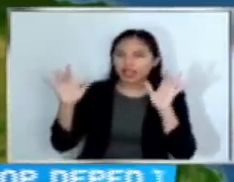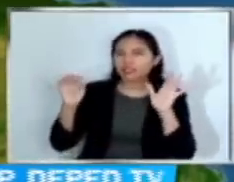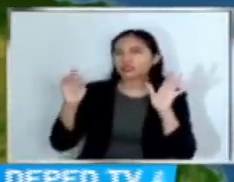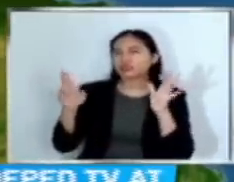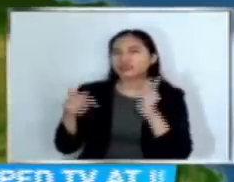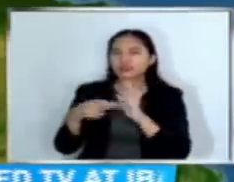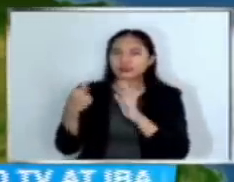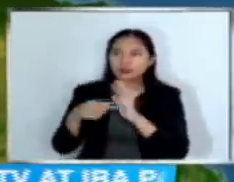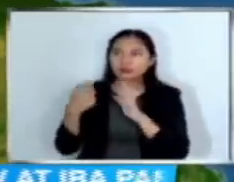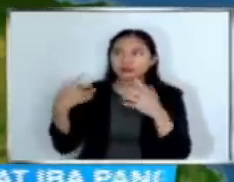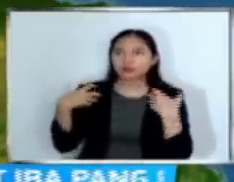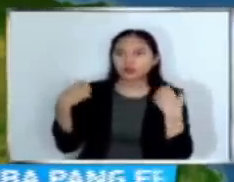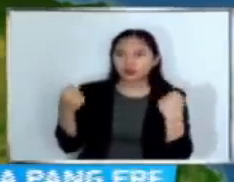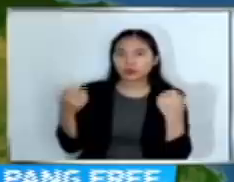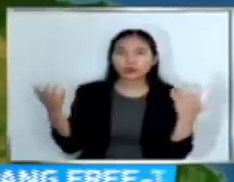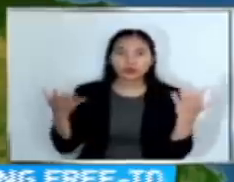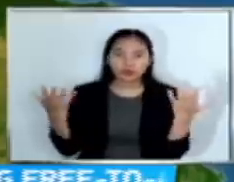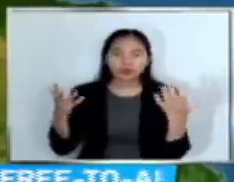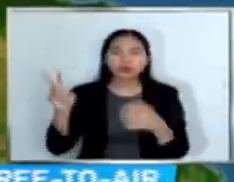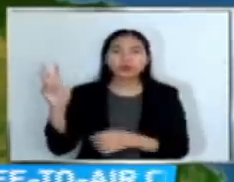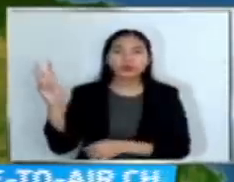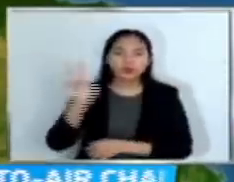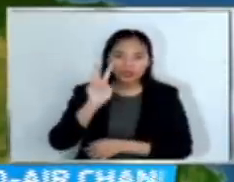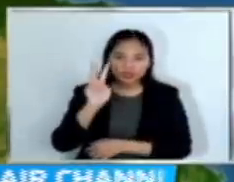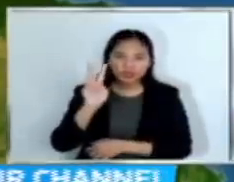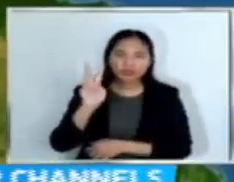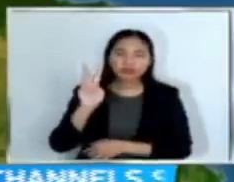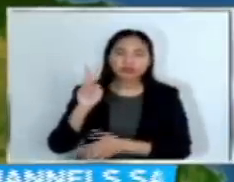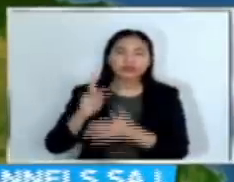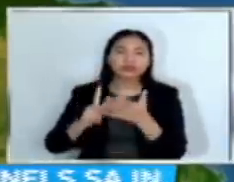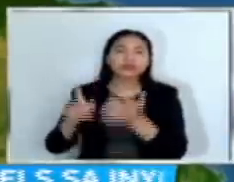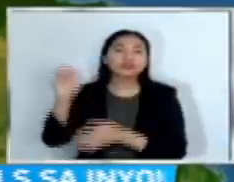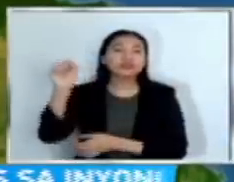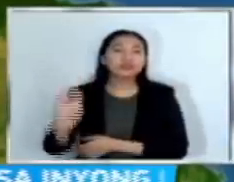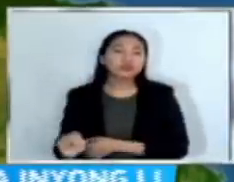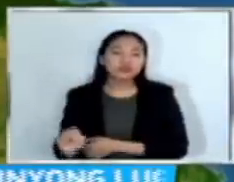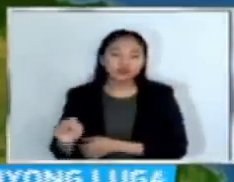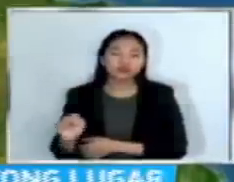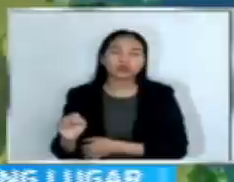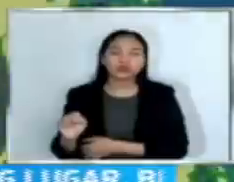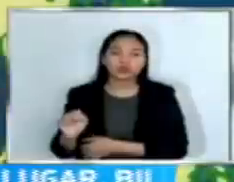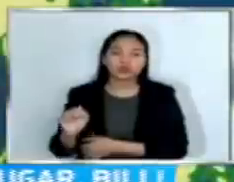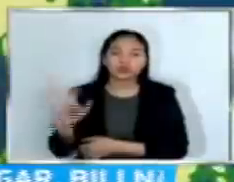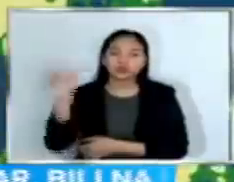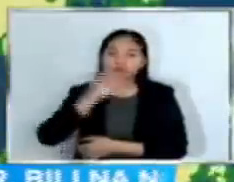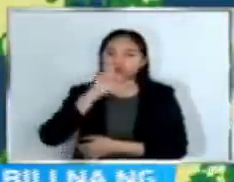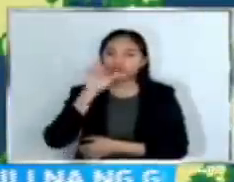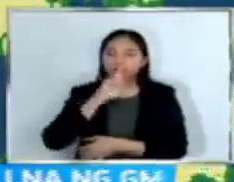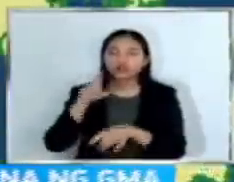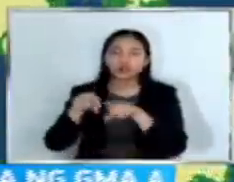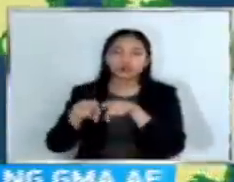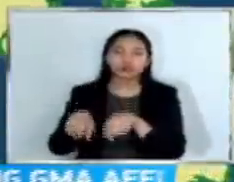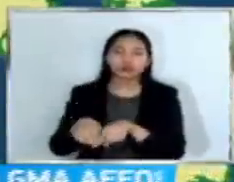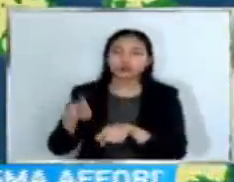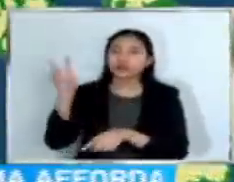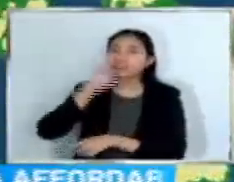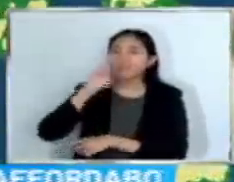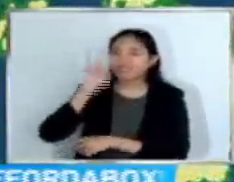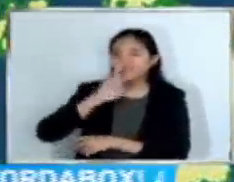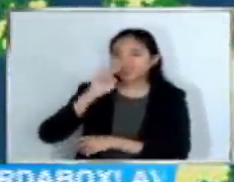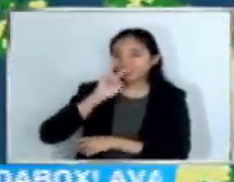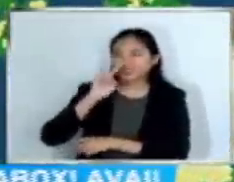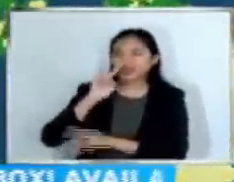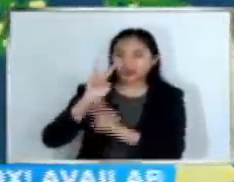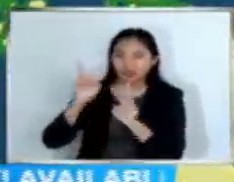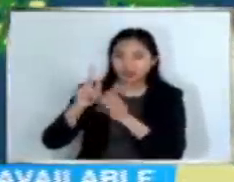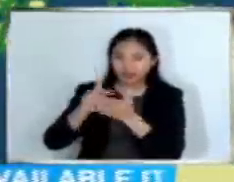may bandang western section ng Southern Luzon at ilang bahagi po ng Western Visayas. At sa mga darating na araw, kapag kumikilos na po